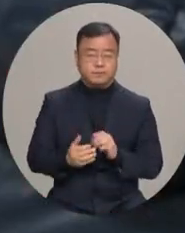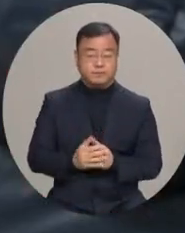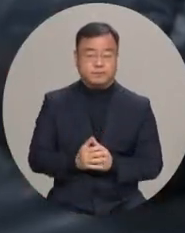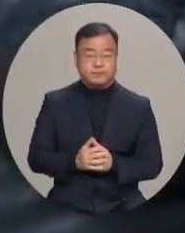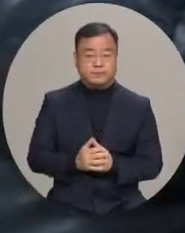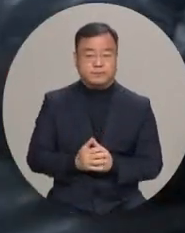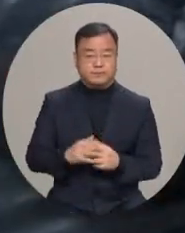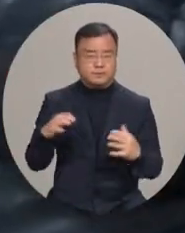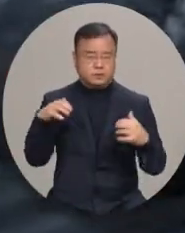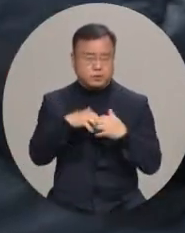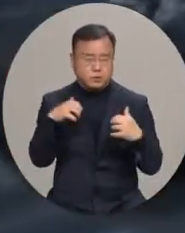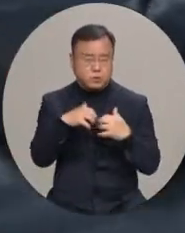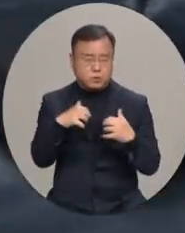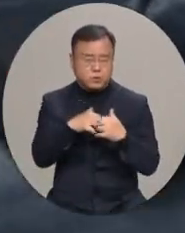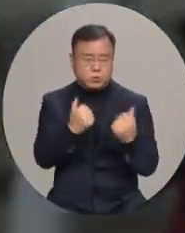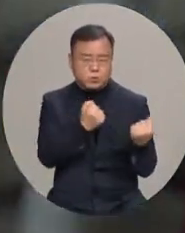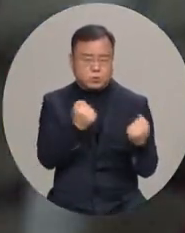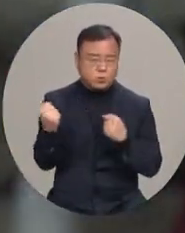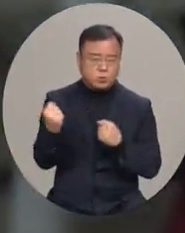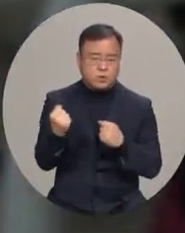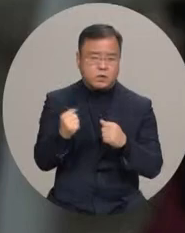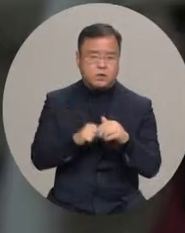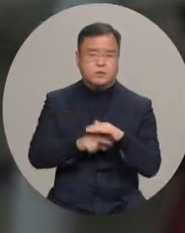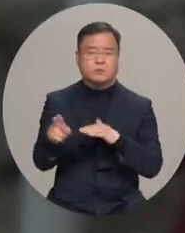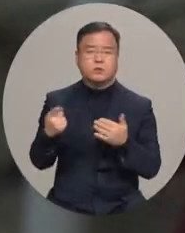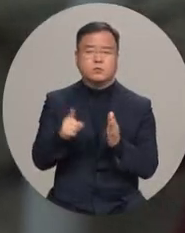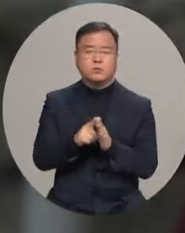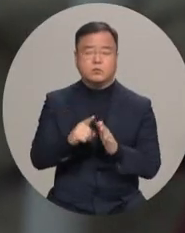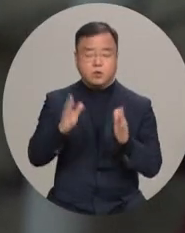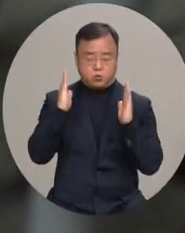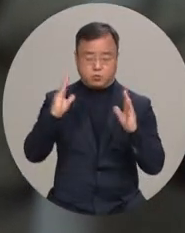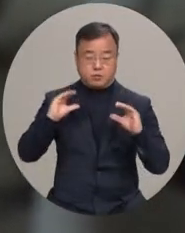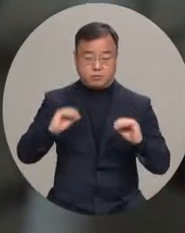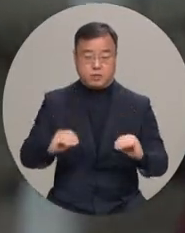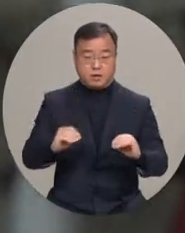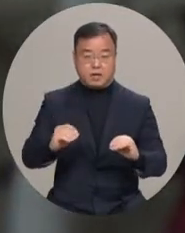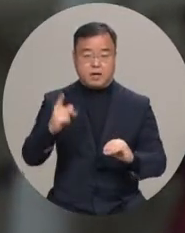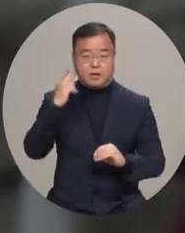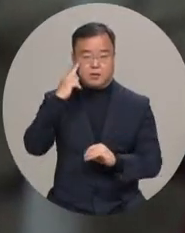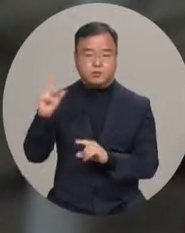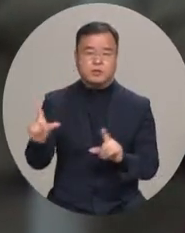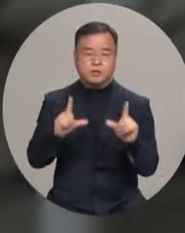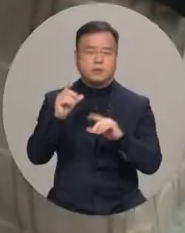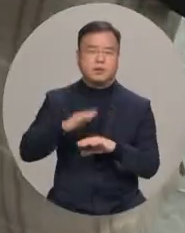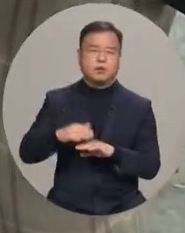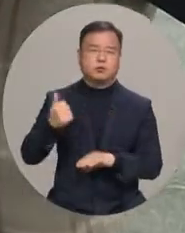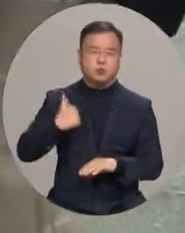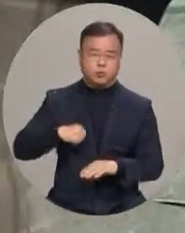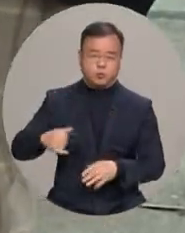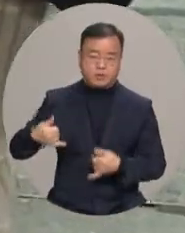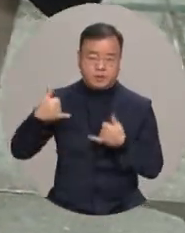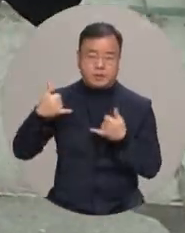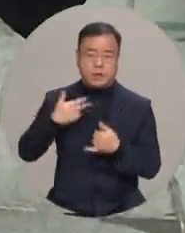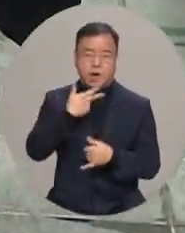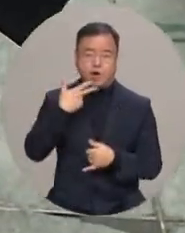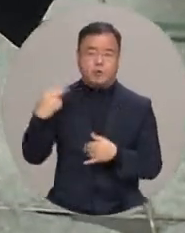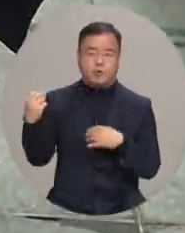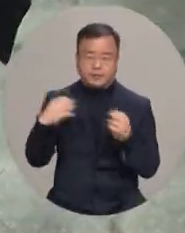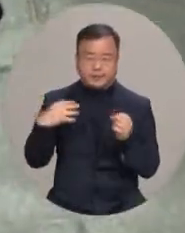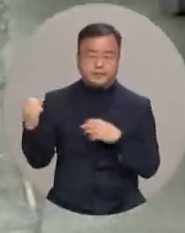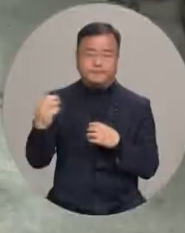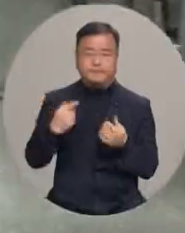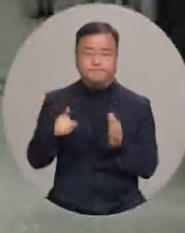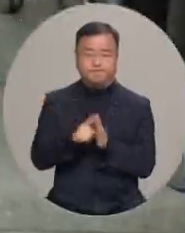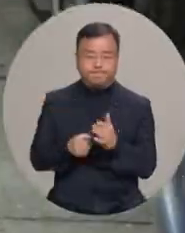전쟁을 피하느라 멈출 수밖에 없었던 공부. 미국에 사는 손주들과 영어로 대화하기 위해 다시